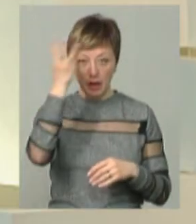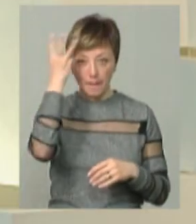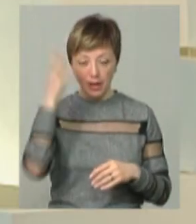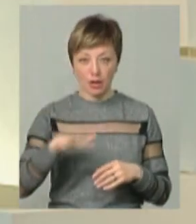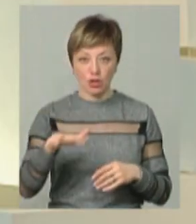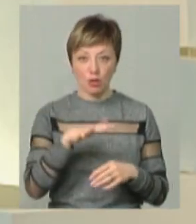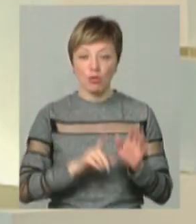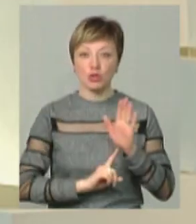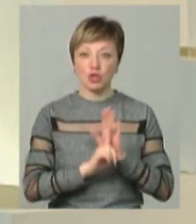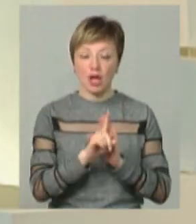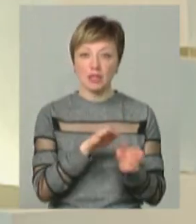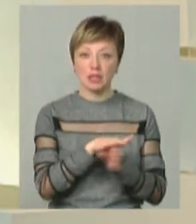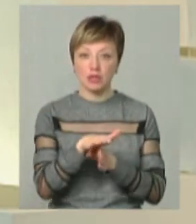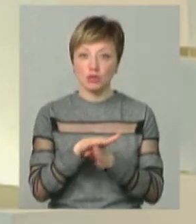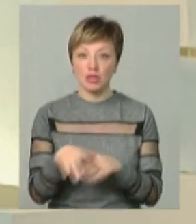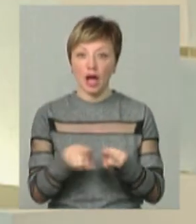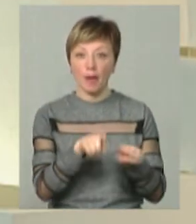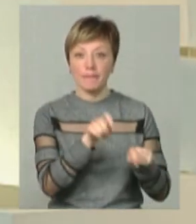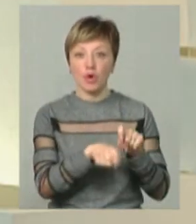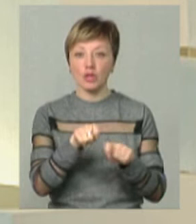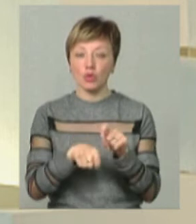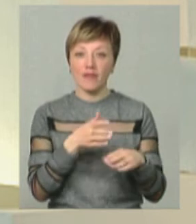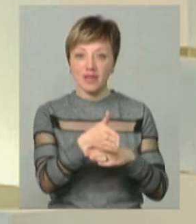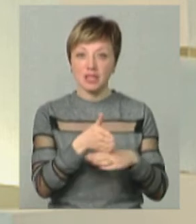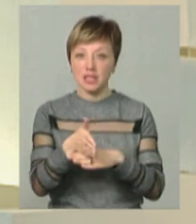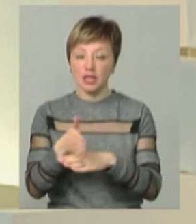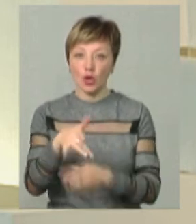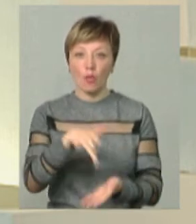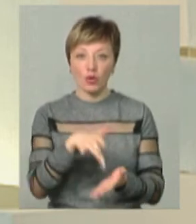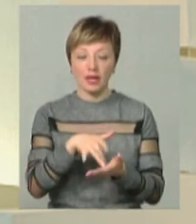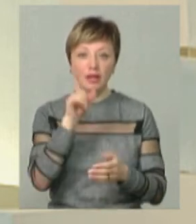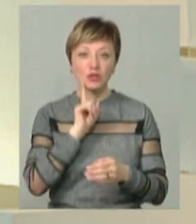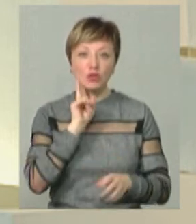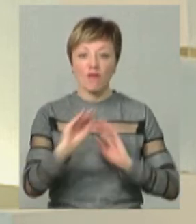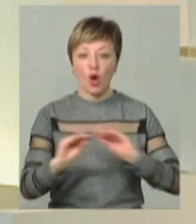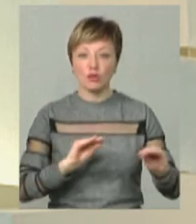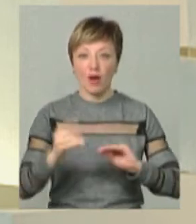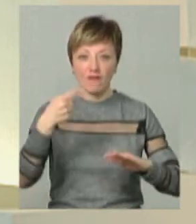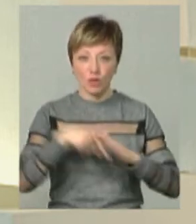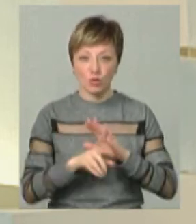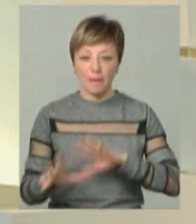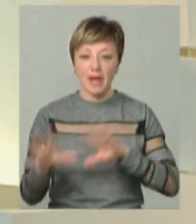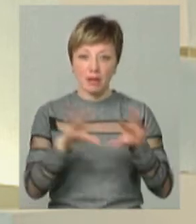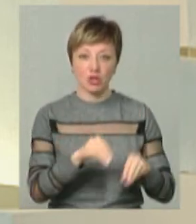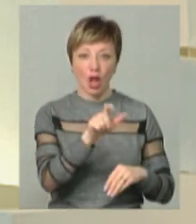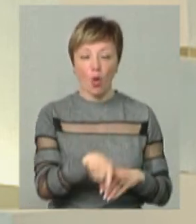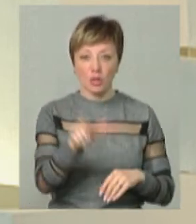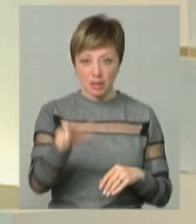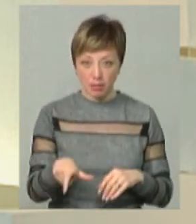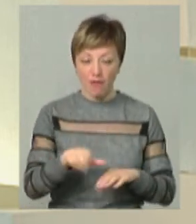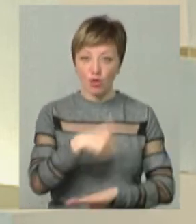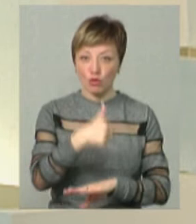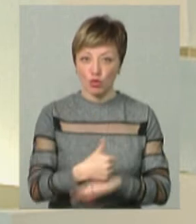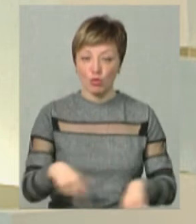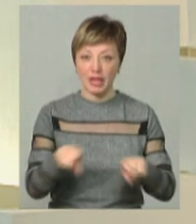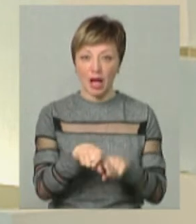Хмельниччини, ми почали здійснювати такі моніторингові візити до пунктів тимчасового розміщення внутрішньопереміщених осіб. В